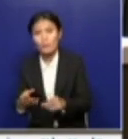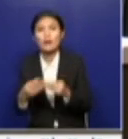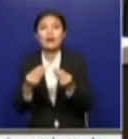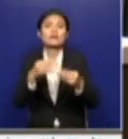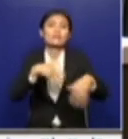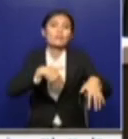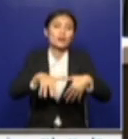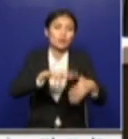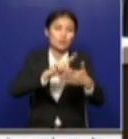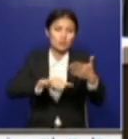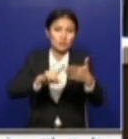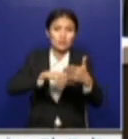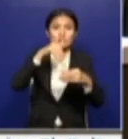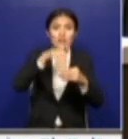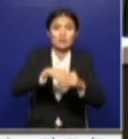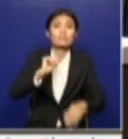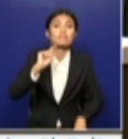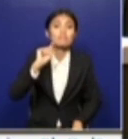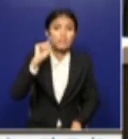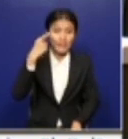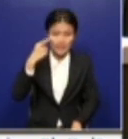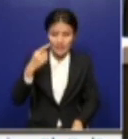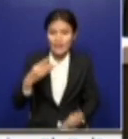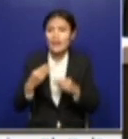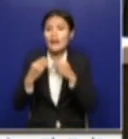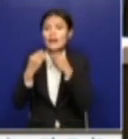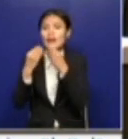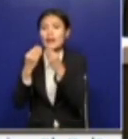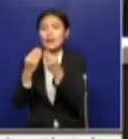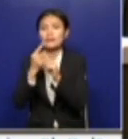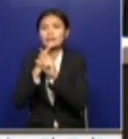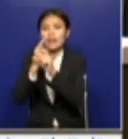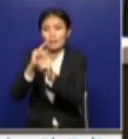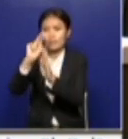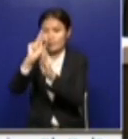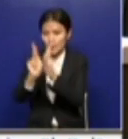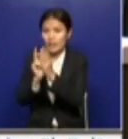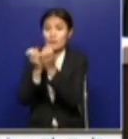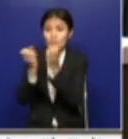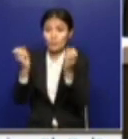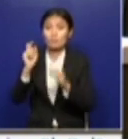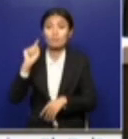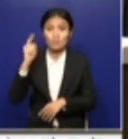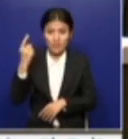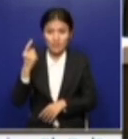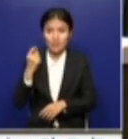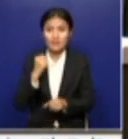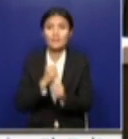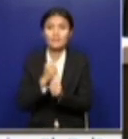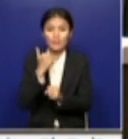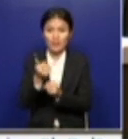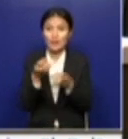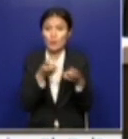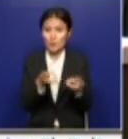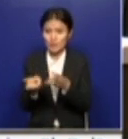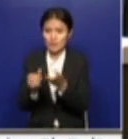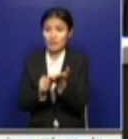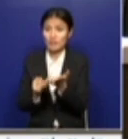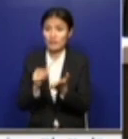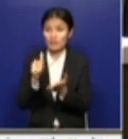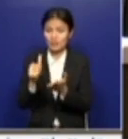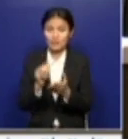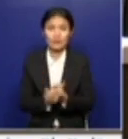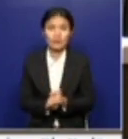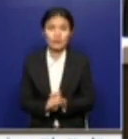ผมมาอย่างนี้คือทางออกของประเทศครับทั้งออกของประเทศและที่ทำการพนันครับแก้ปัญหาที่เกิด